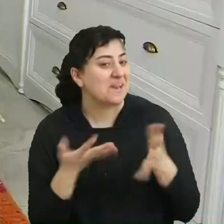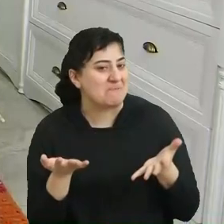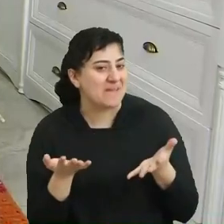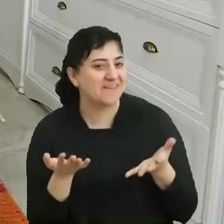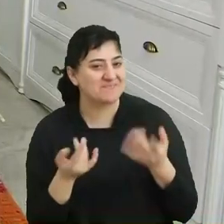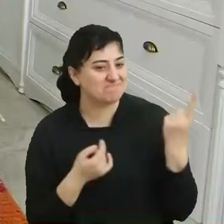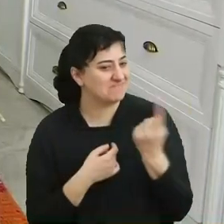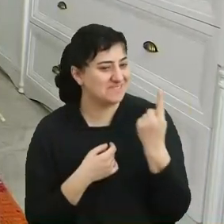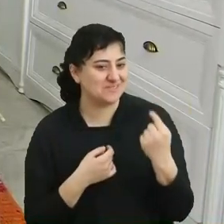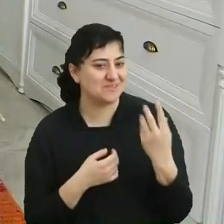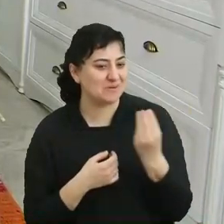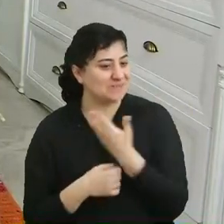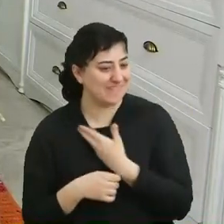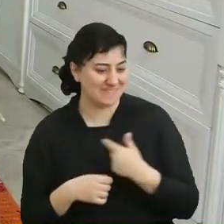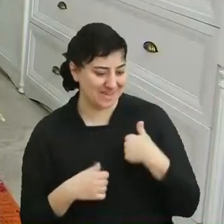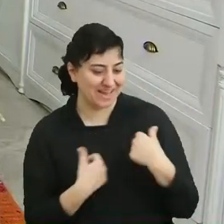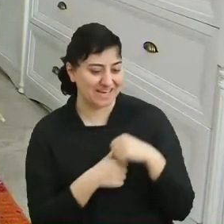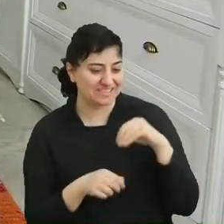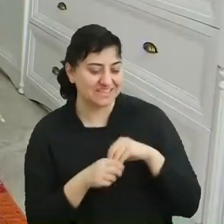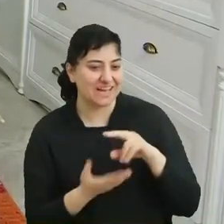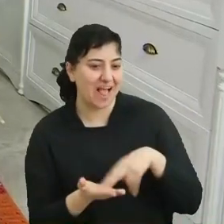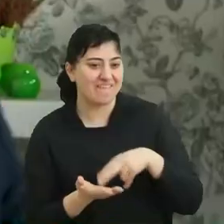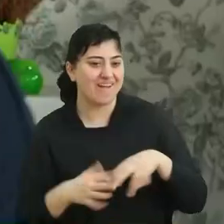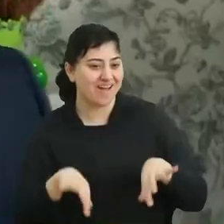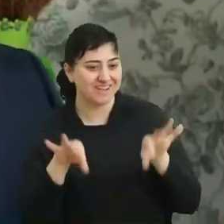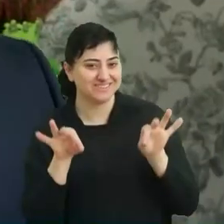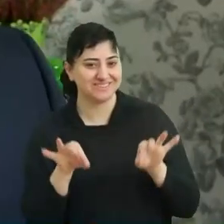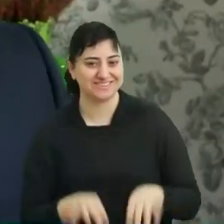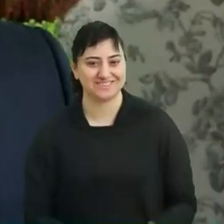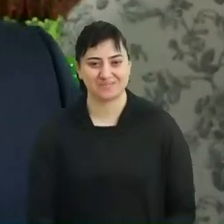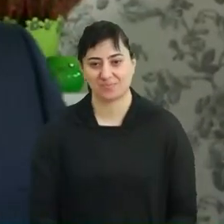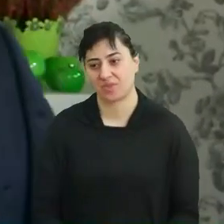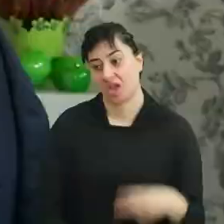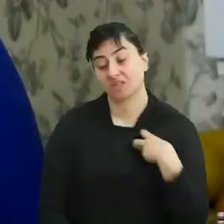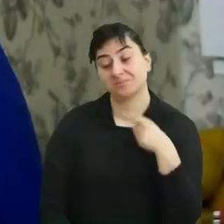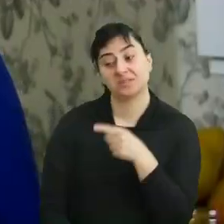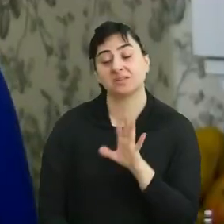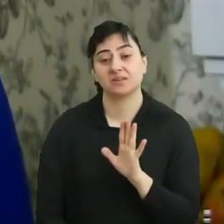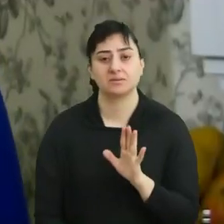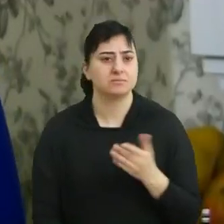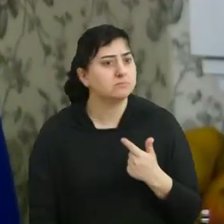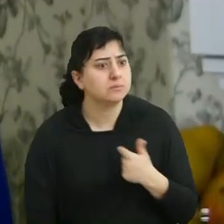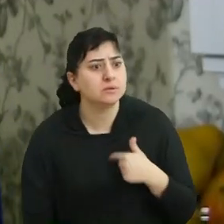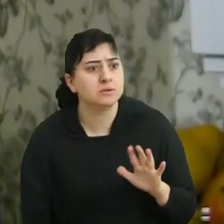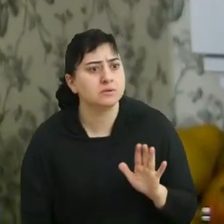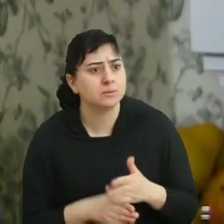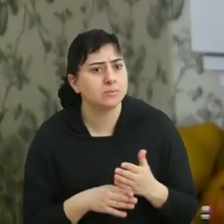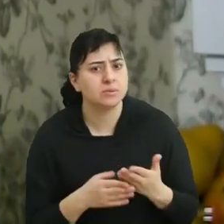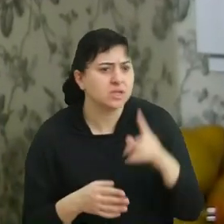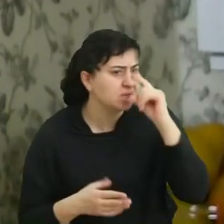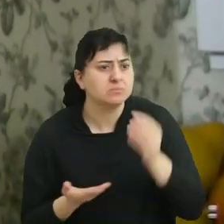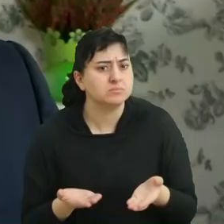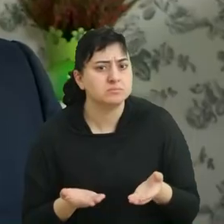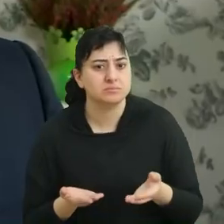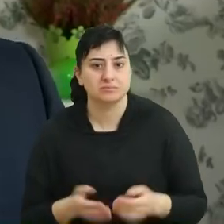Demek birisi çok sevdiği karısı için kahvaltı hazırlamış ha? Aşkım sana değil. Bana değil mi? Ha ne demek bana değil? Kime o